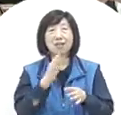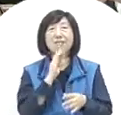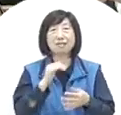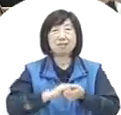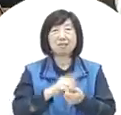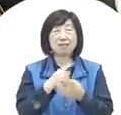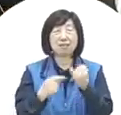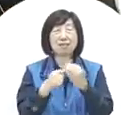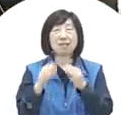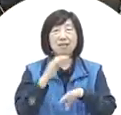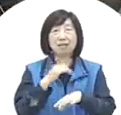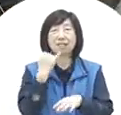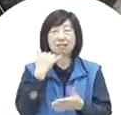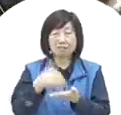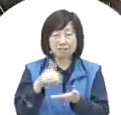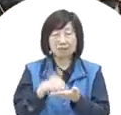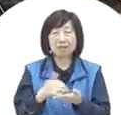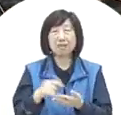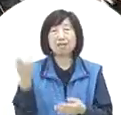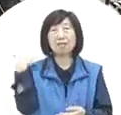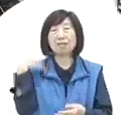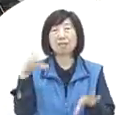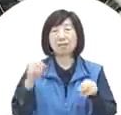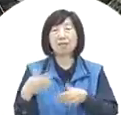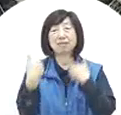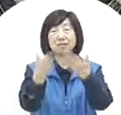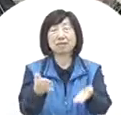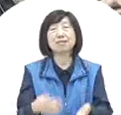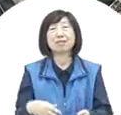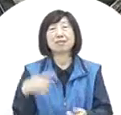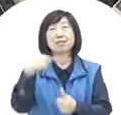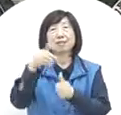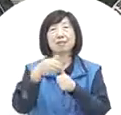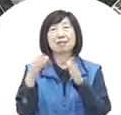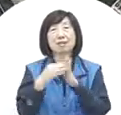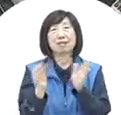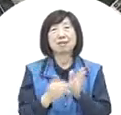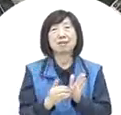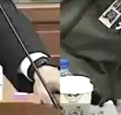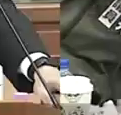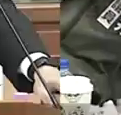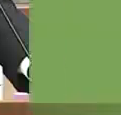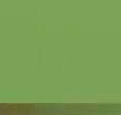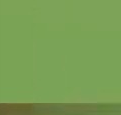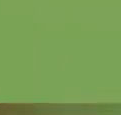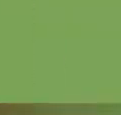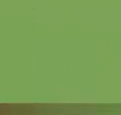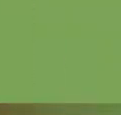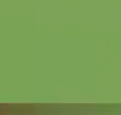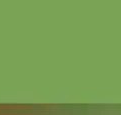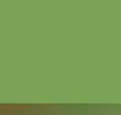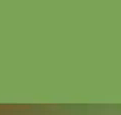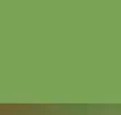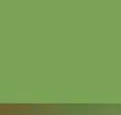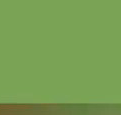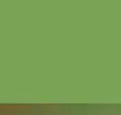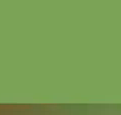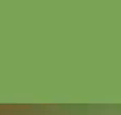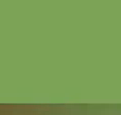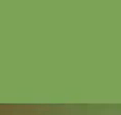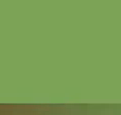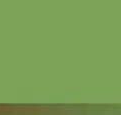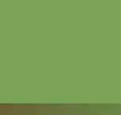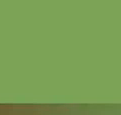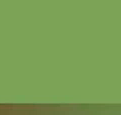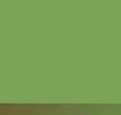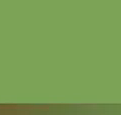以计算。 没问题，因为之前我已经提供相关的数据给教育局了。来，下一题，公务局。刚刚不止陈